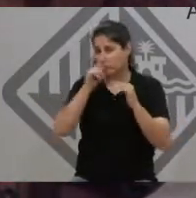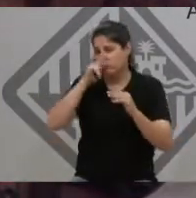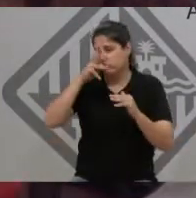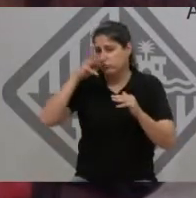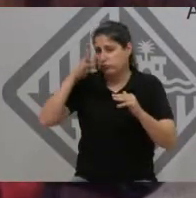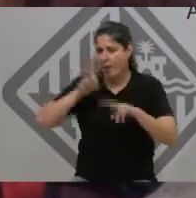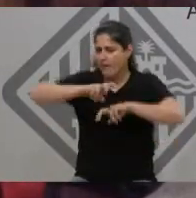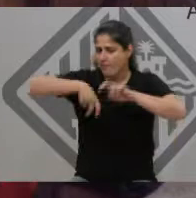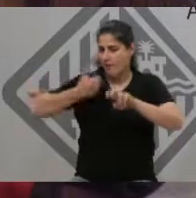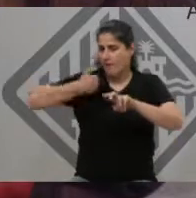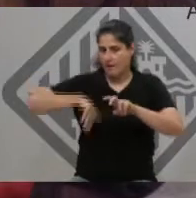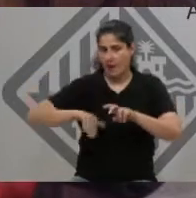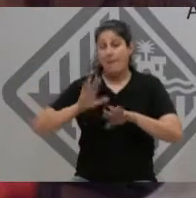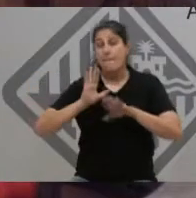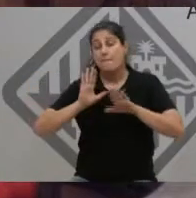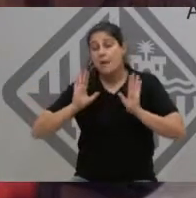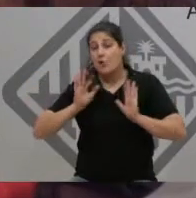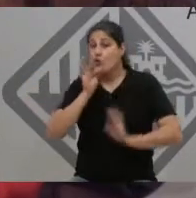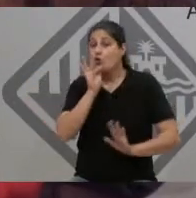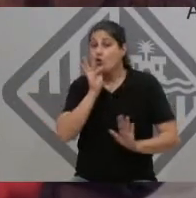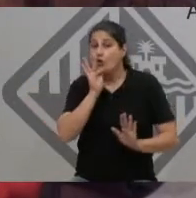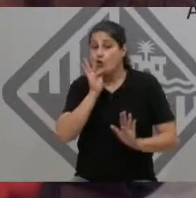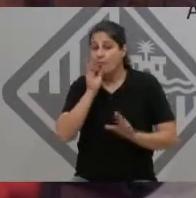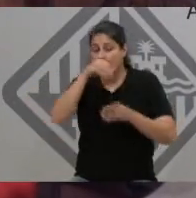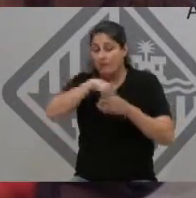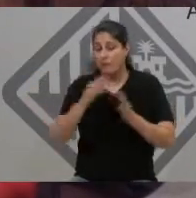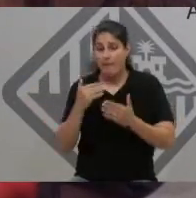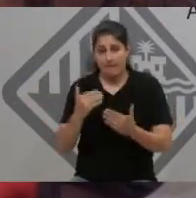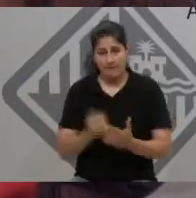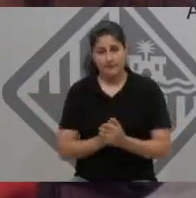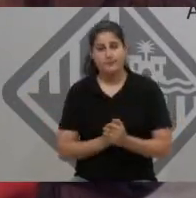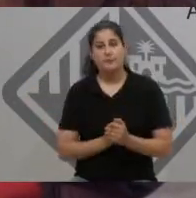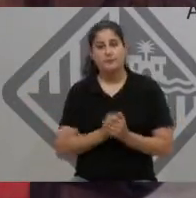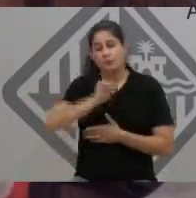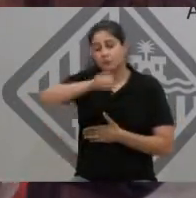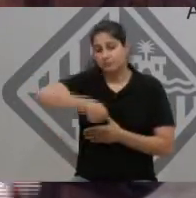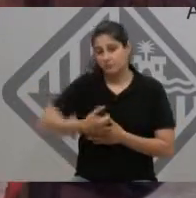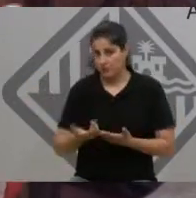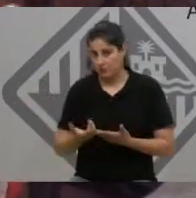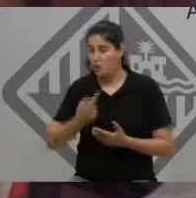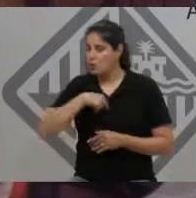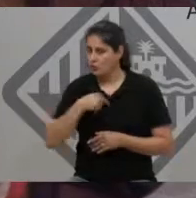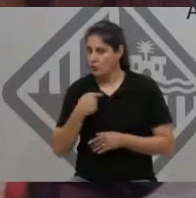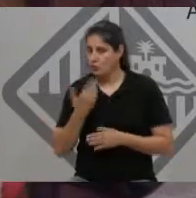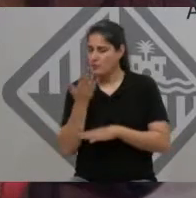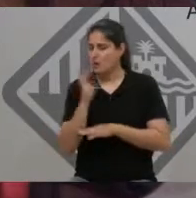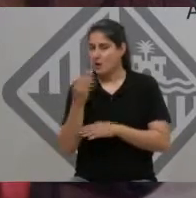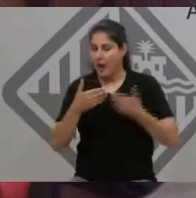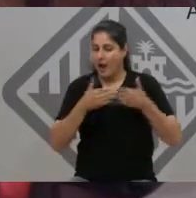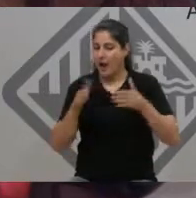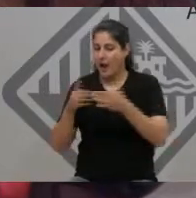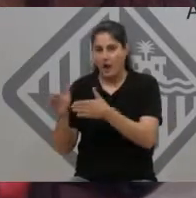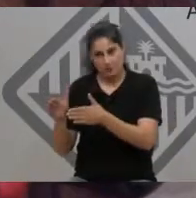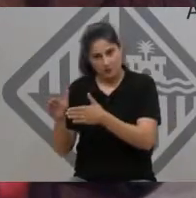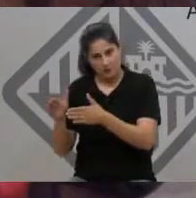varen rehabilitar, però que ara mateix no tenen ús. I per tant, la nostra proposta és obrir-les, obrir aquest espai